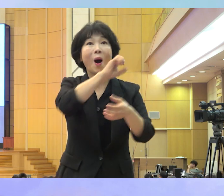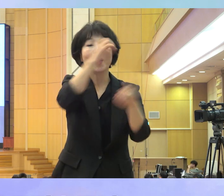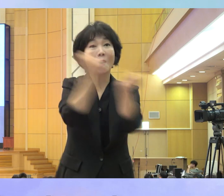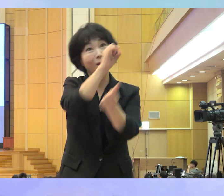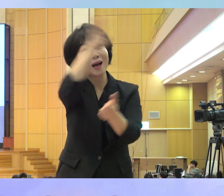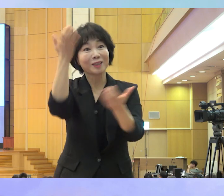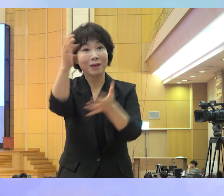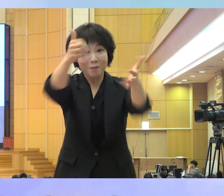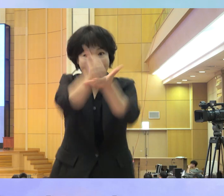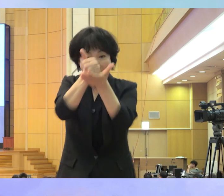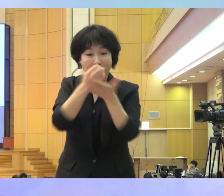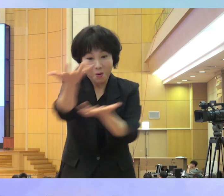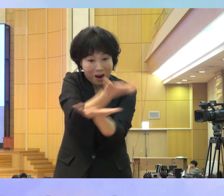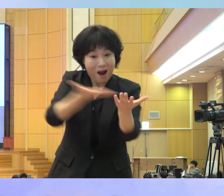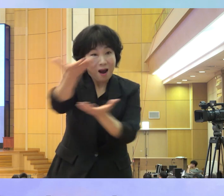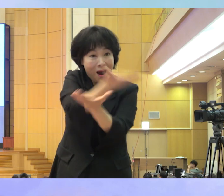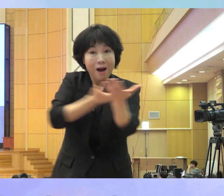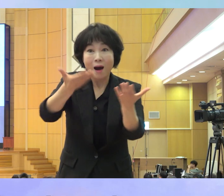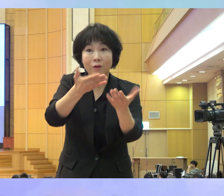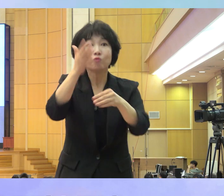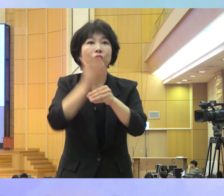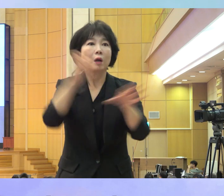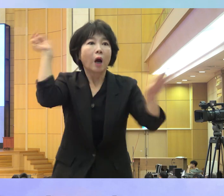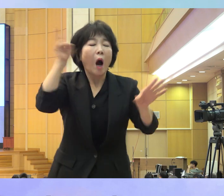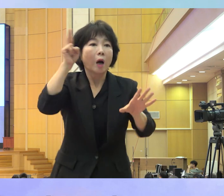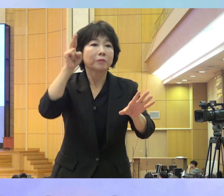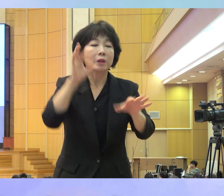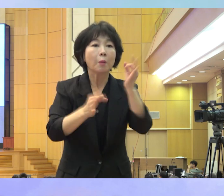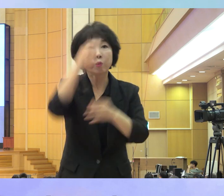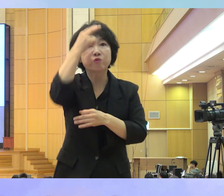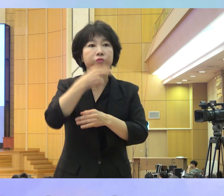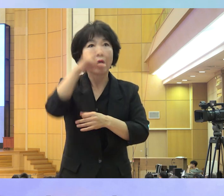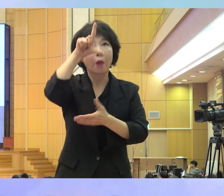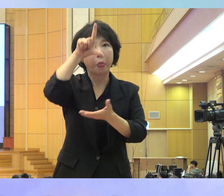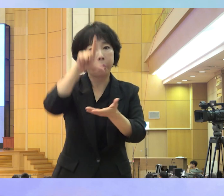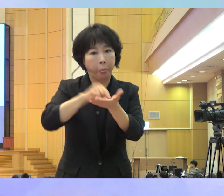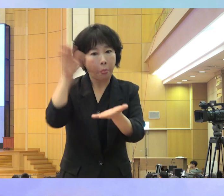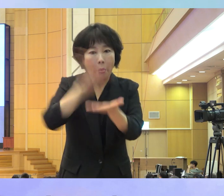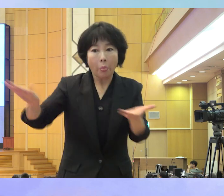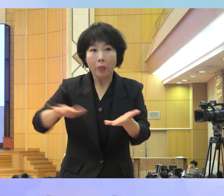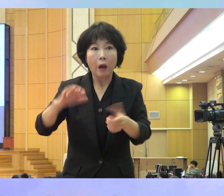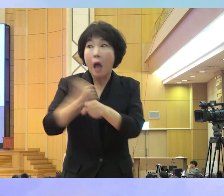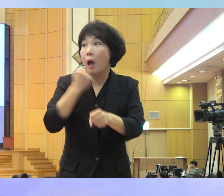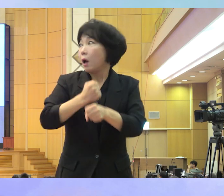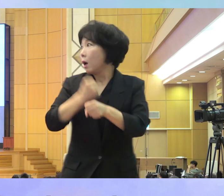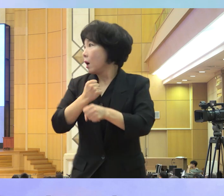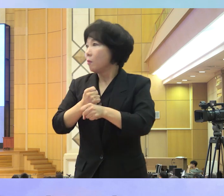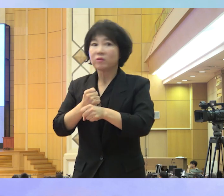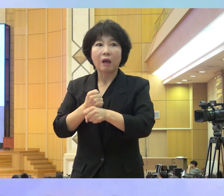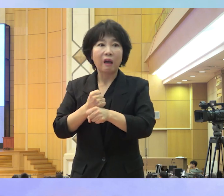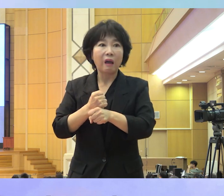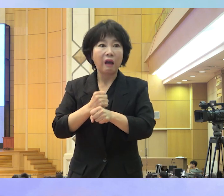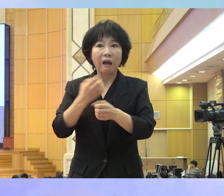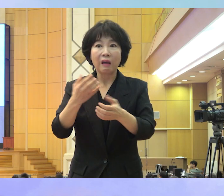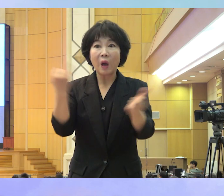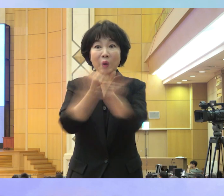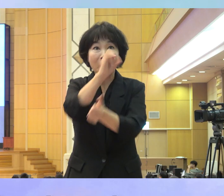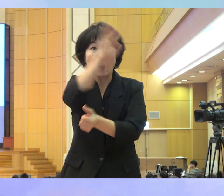진행되고 있는데 포도주가 다 떨어졌네요. 한마디로 그